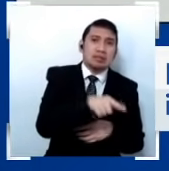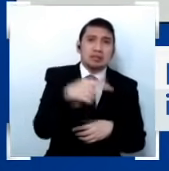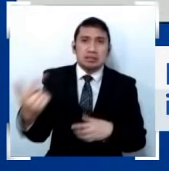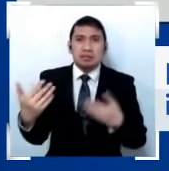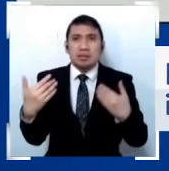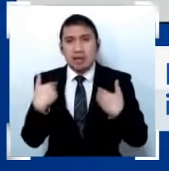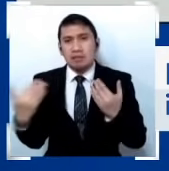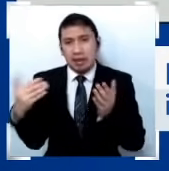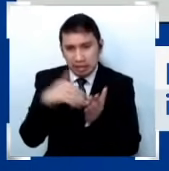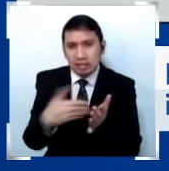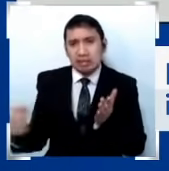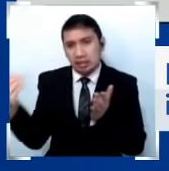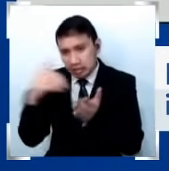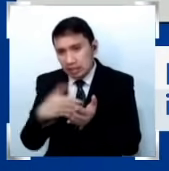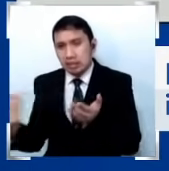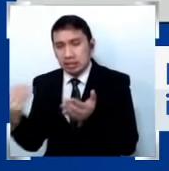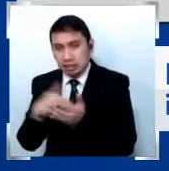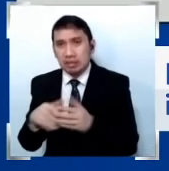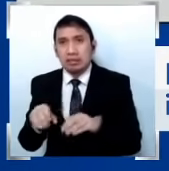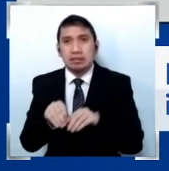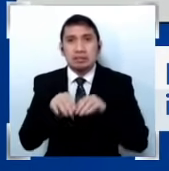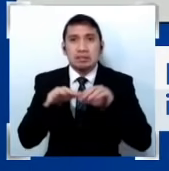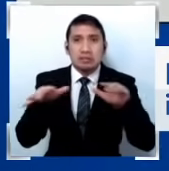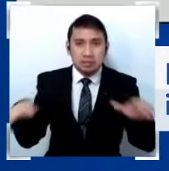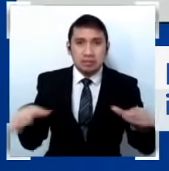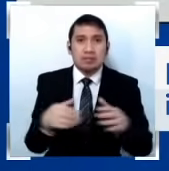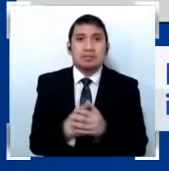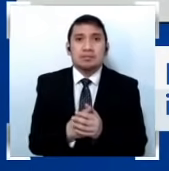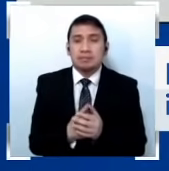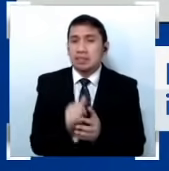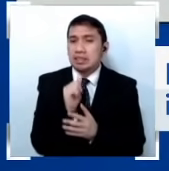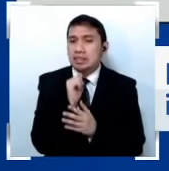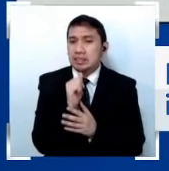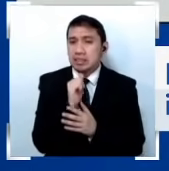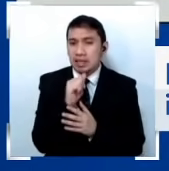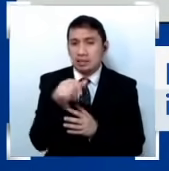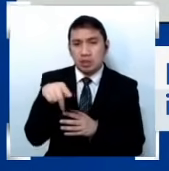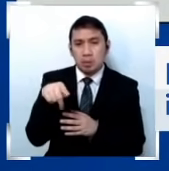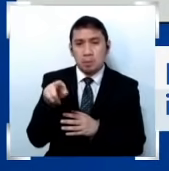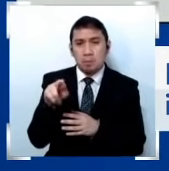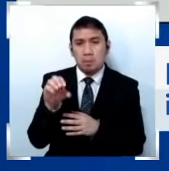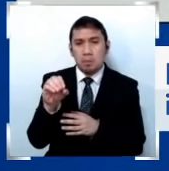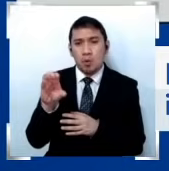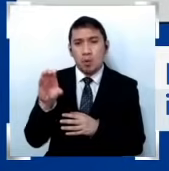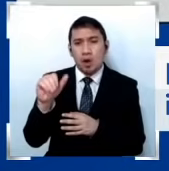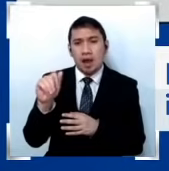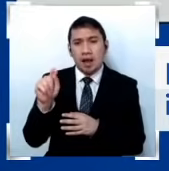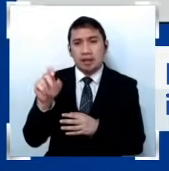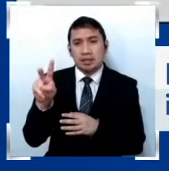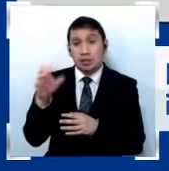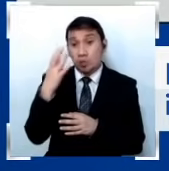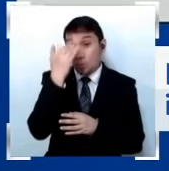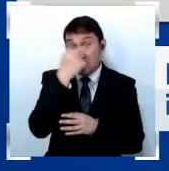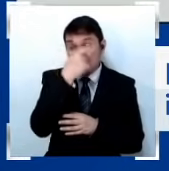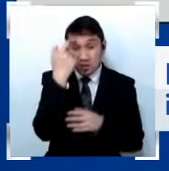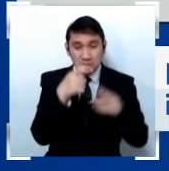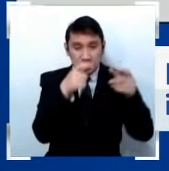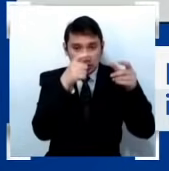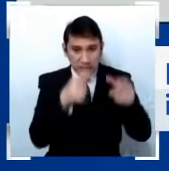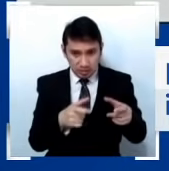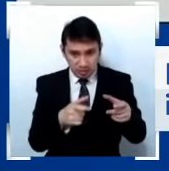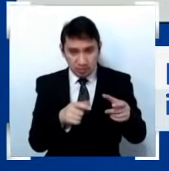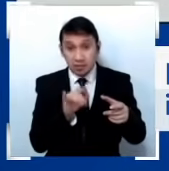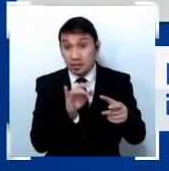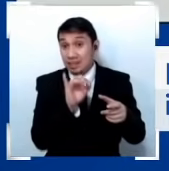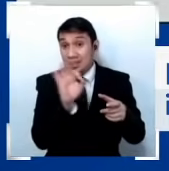reactive, no? Hindi siya proactive. Walang kasi ang lockdown empty kung wala namang